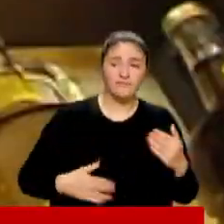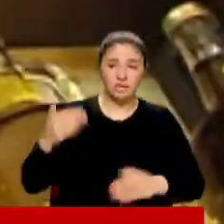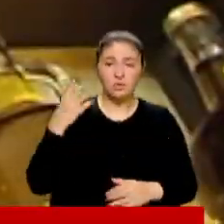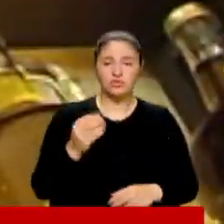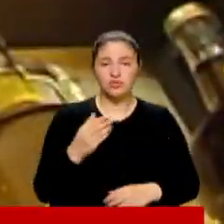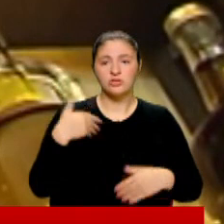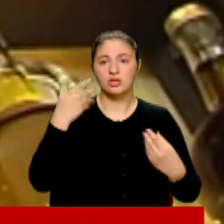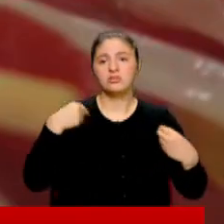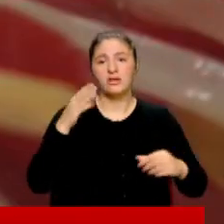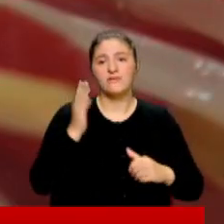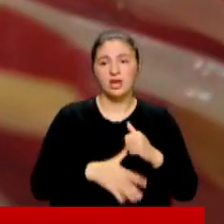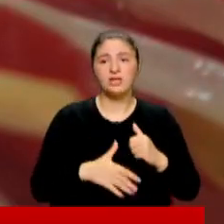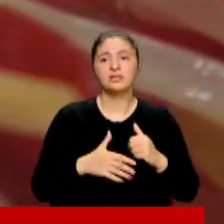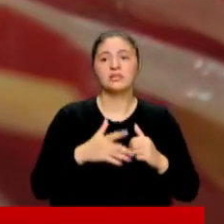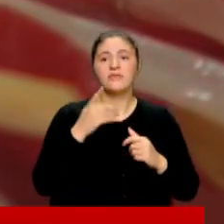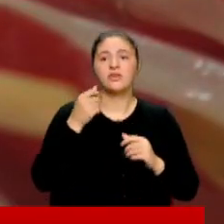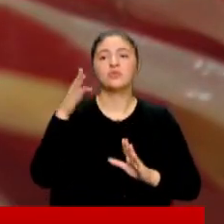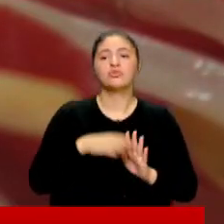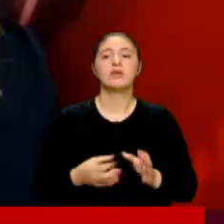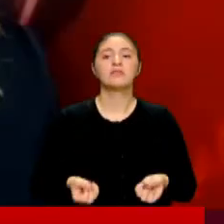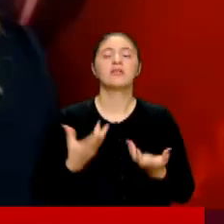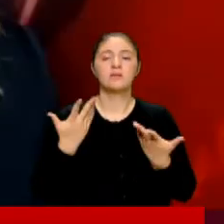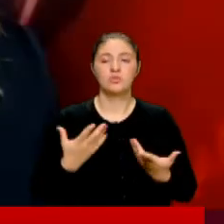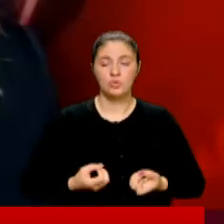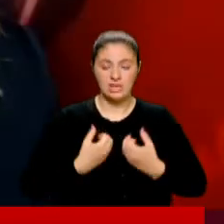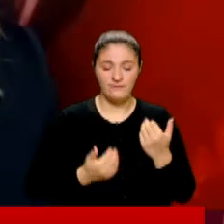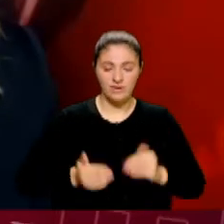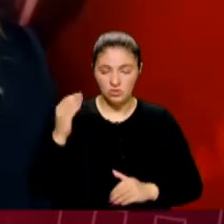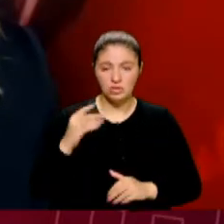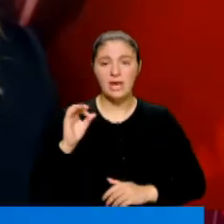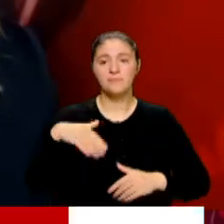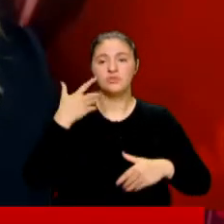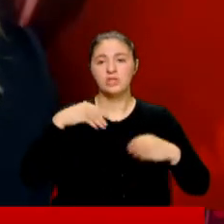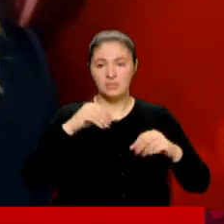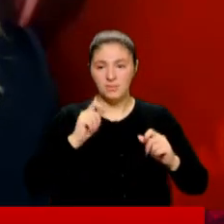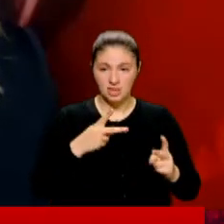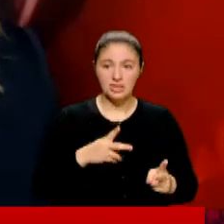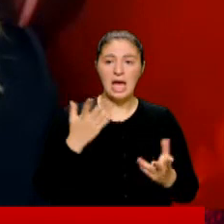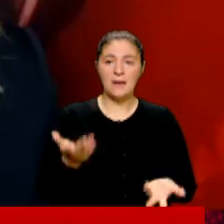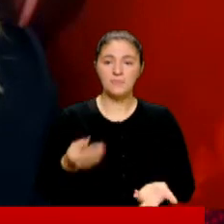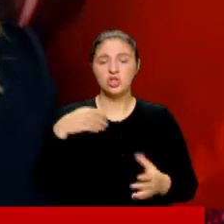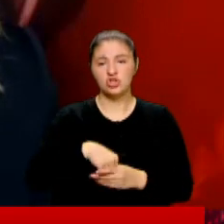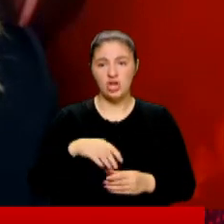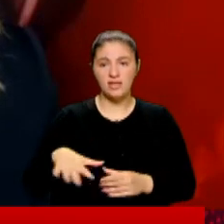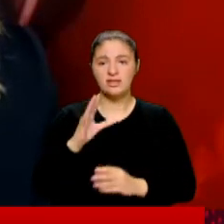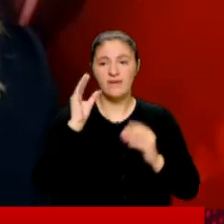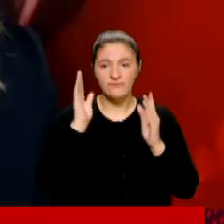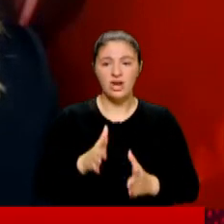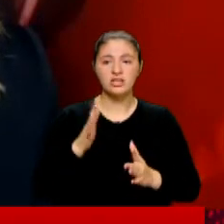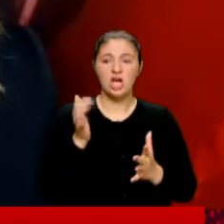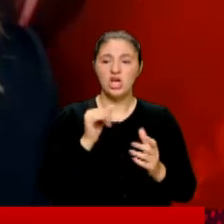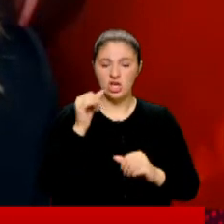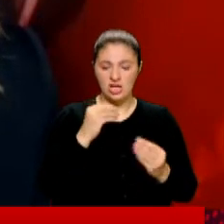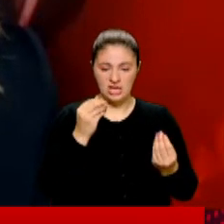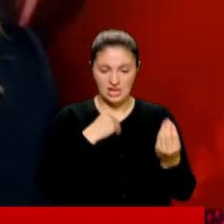eklenince ihracat yasağı fiyatları düşürmeye yetmedi. Üretimi arttırırsak hem ihracat yapabiliriz hem de içeride daha fazla